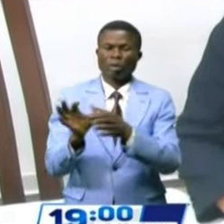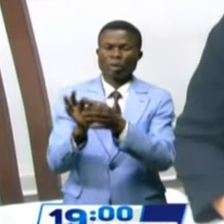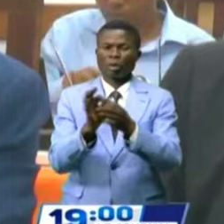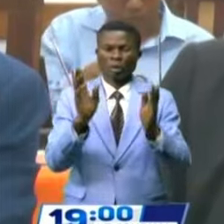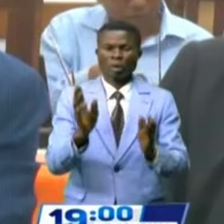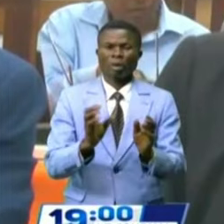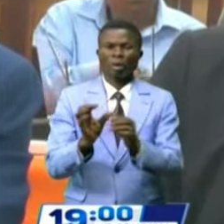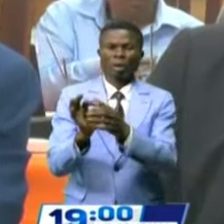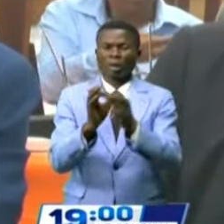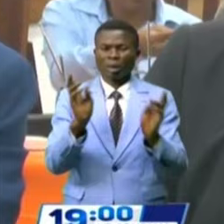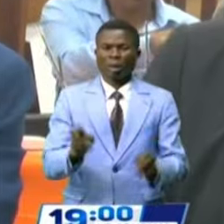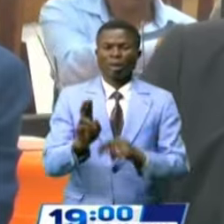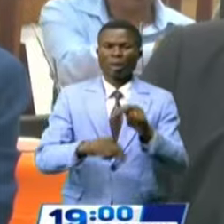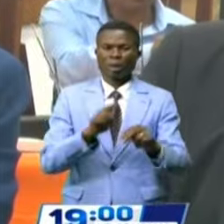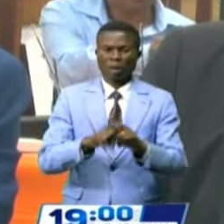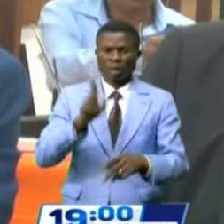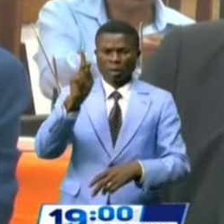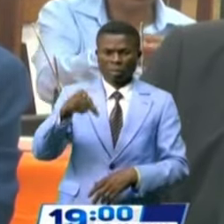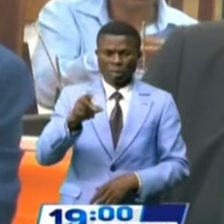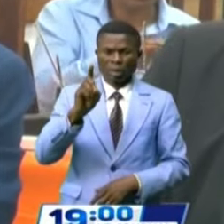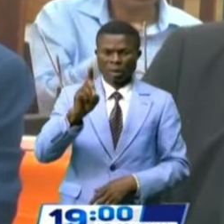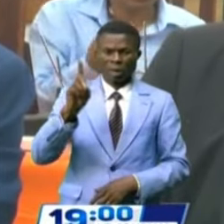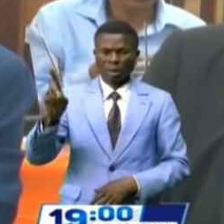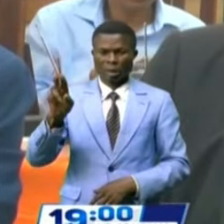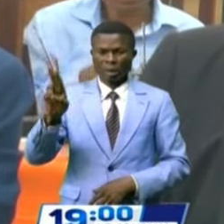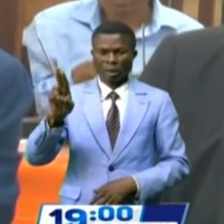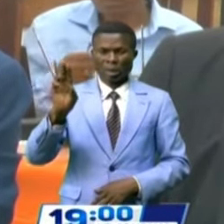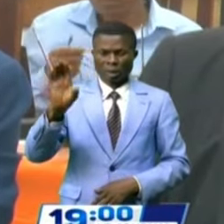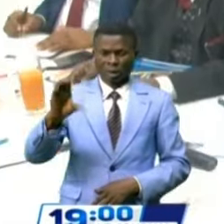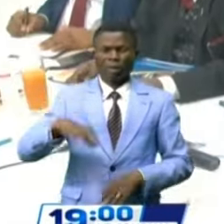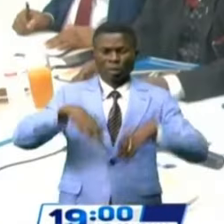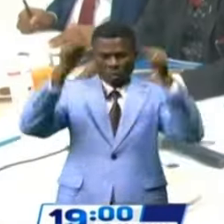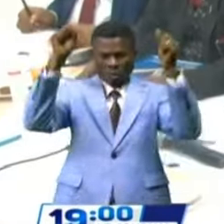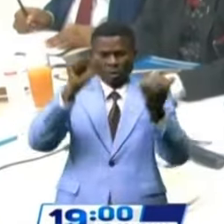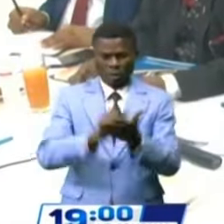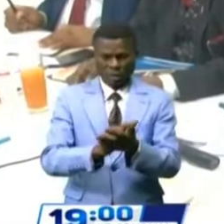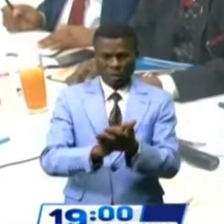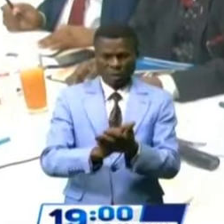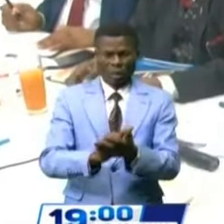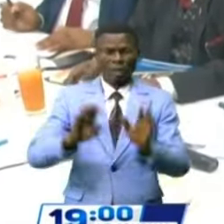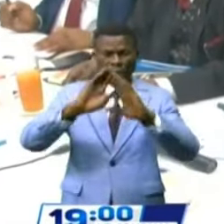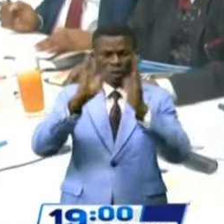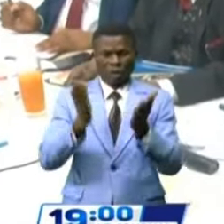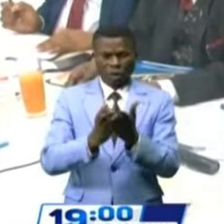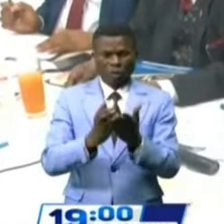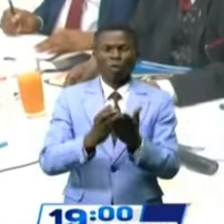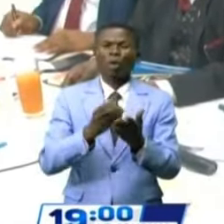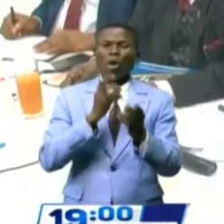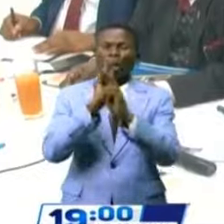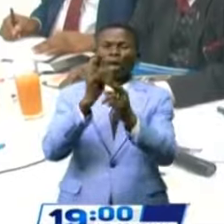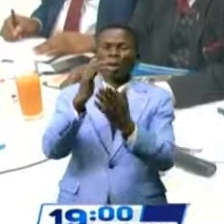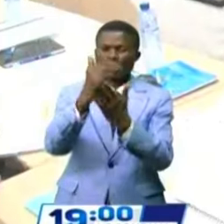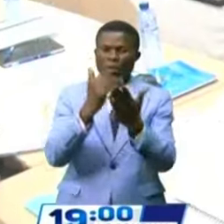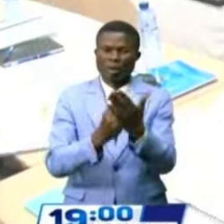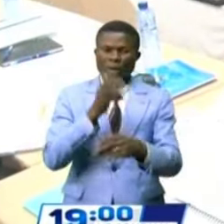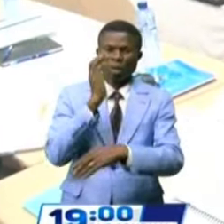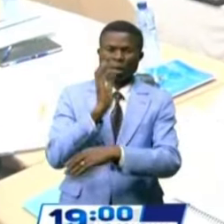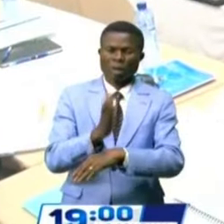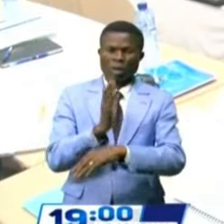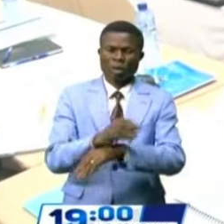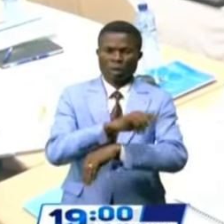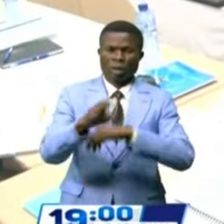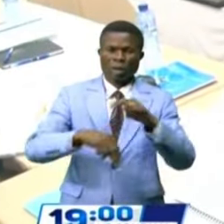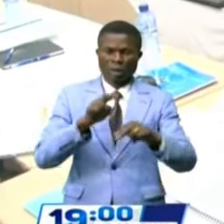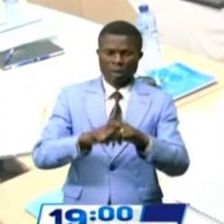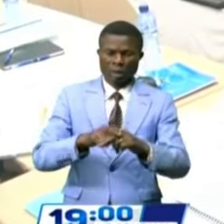coordination nationale du PDD-RCS pour amendement. Les avis et considérations des membres du Conseil d'administration nationale